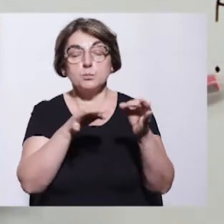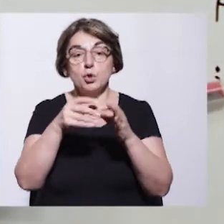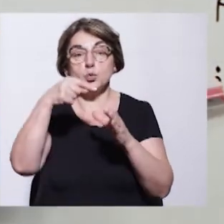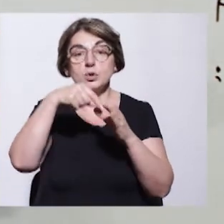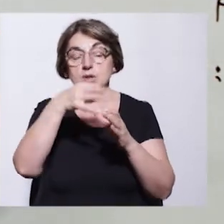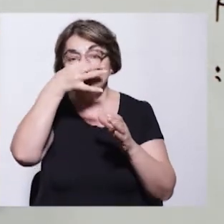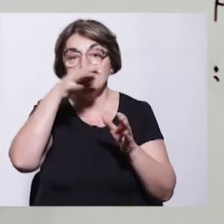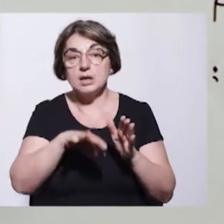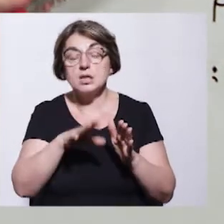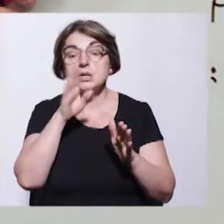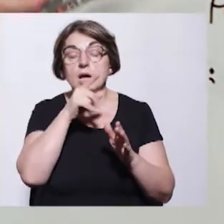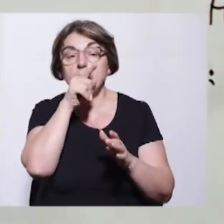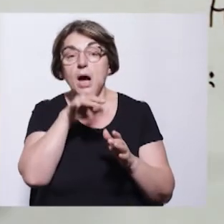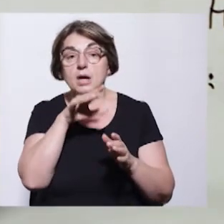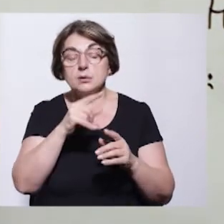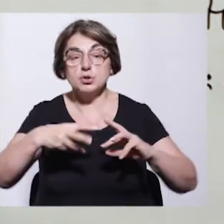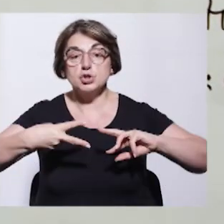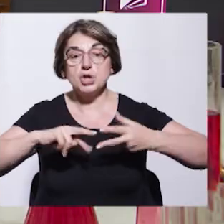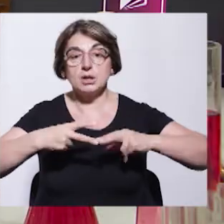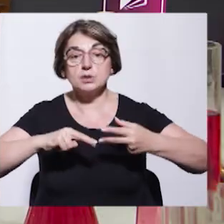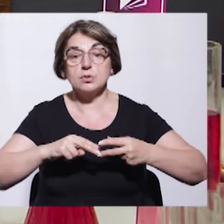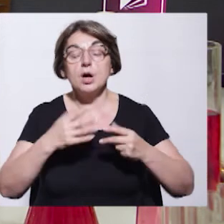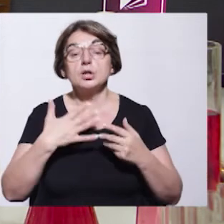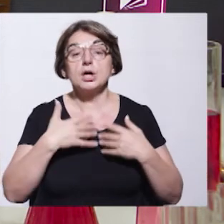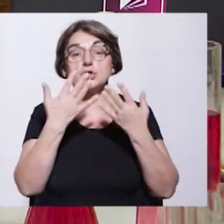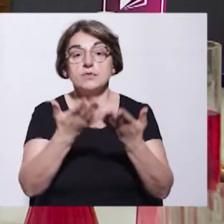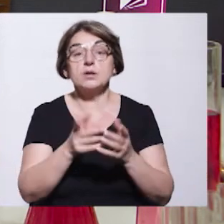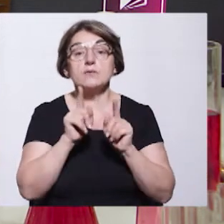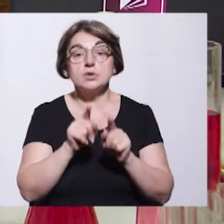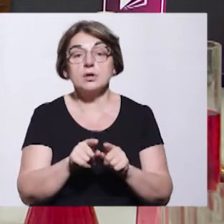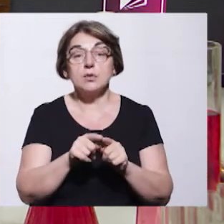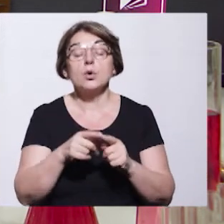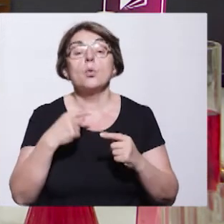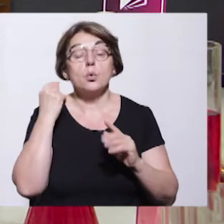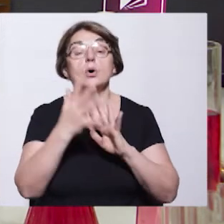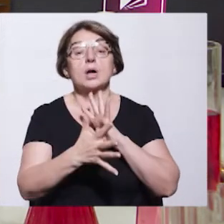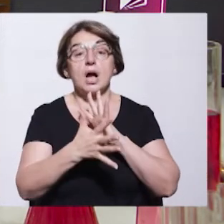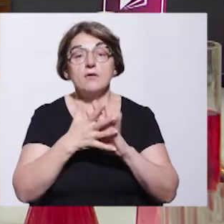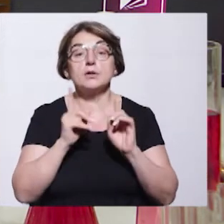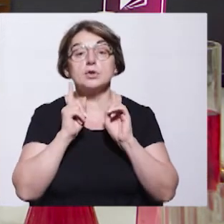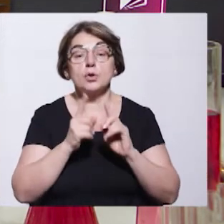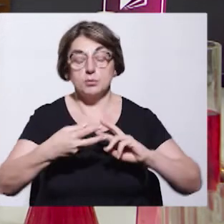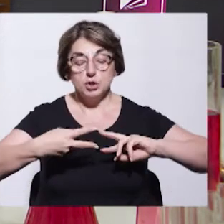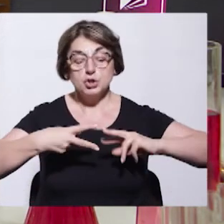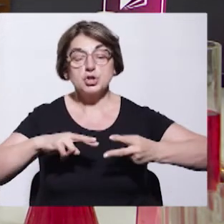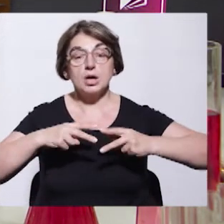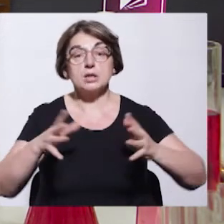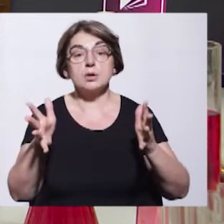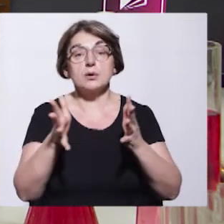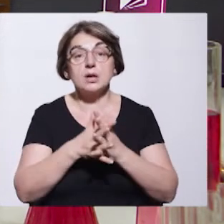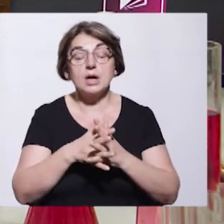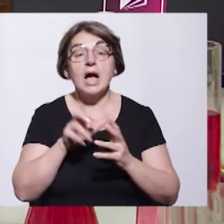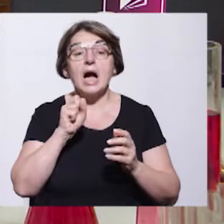განხორციელდება მეთანის მოლეკულაში დანარჩენი წყალბად ატომების ჩანაცვლება. და ჩვენ ვინაიდან გავარკვიეთ,